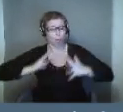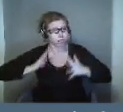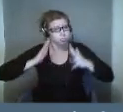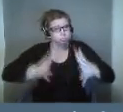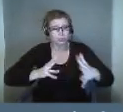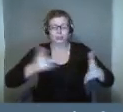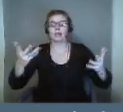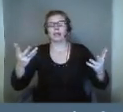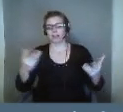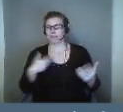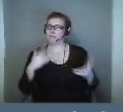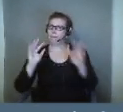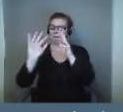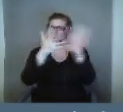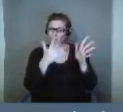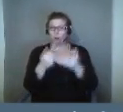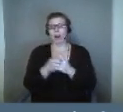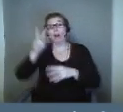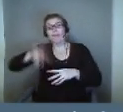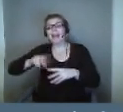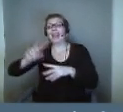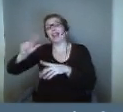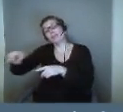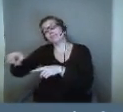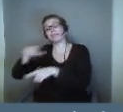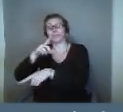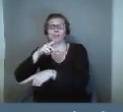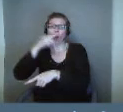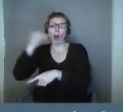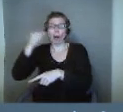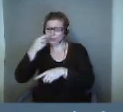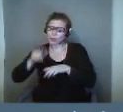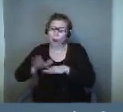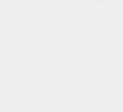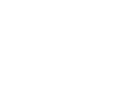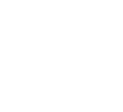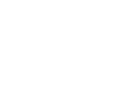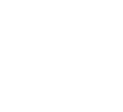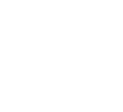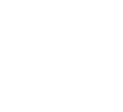malheureusement, un petit pas pour l'humanité. Merci.